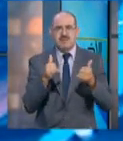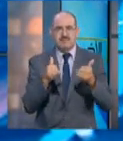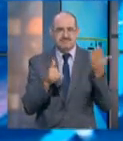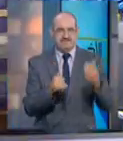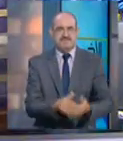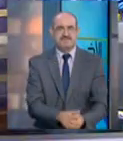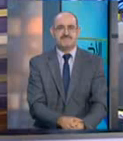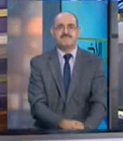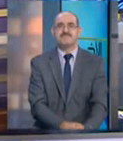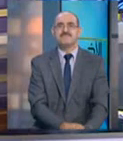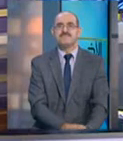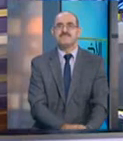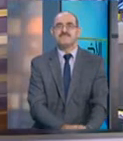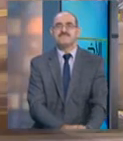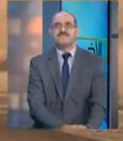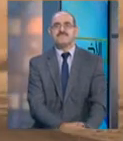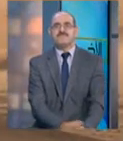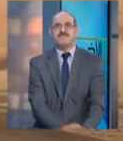مزوج.